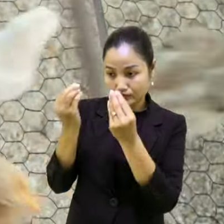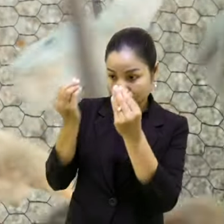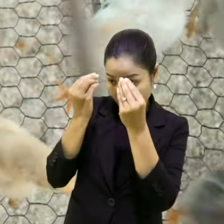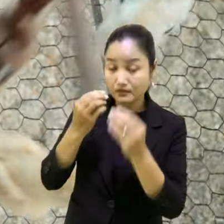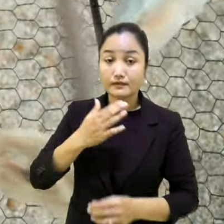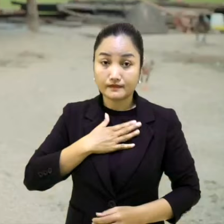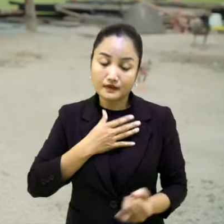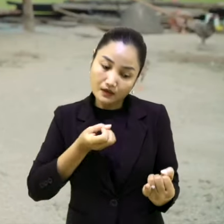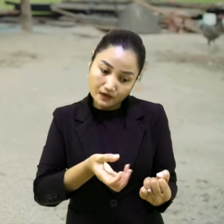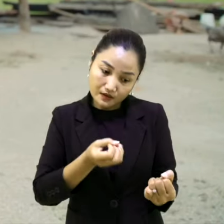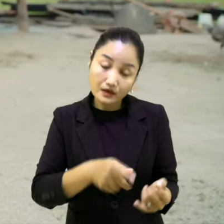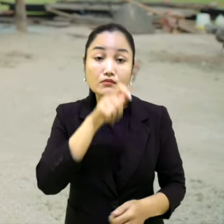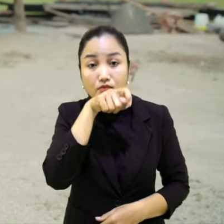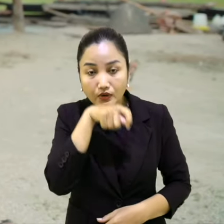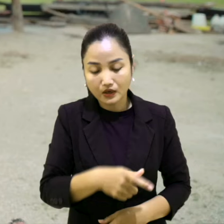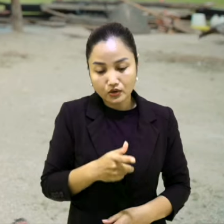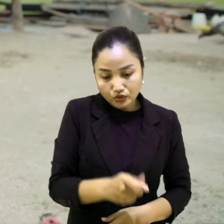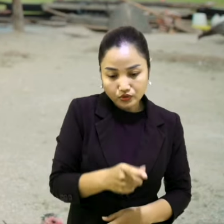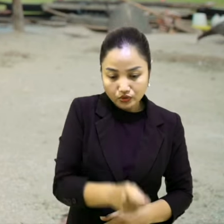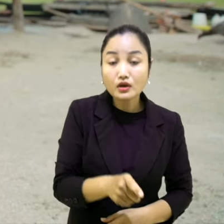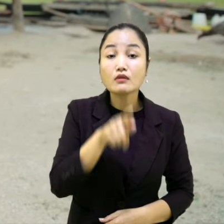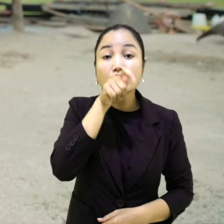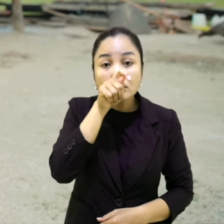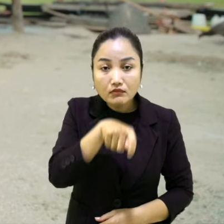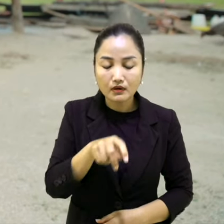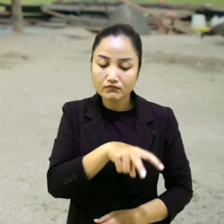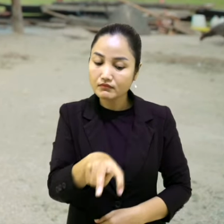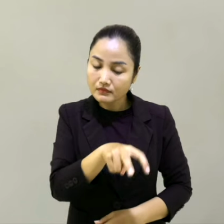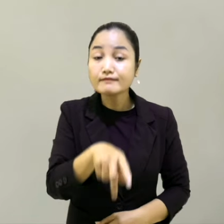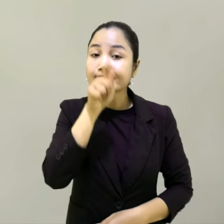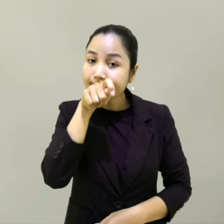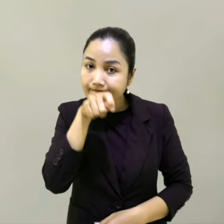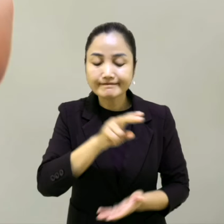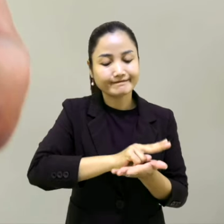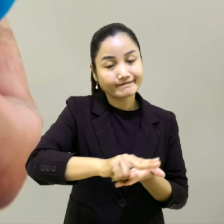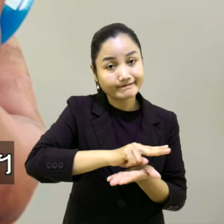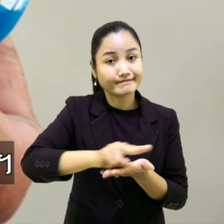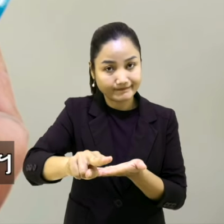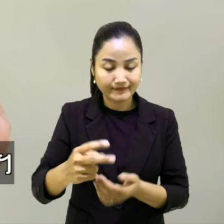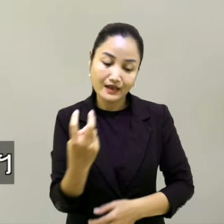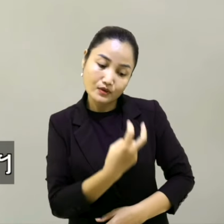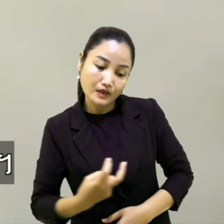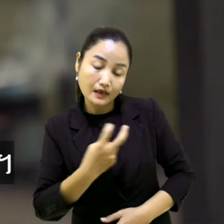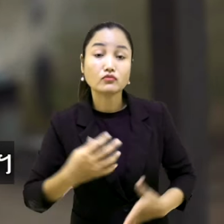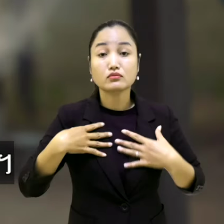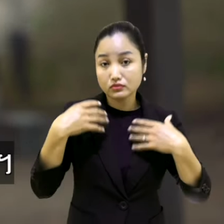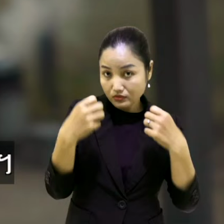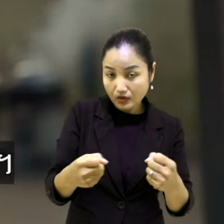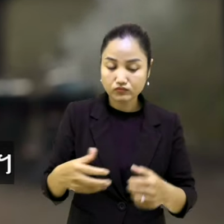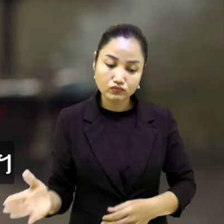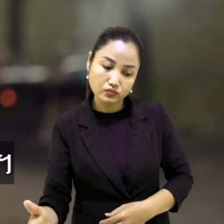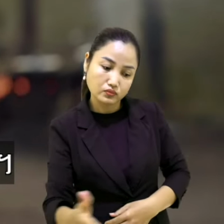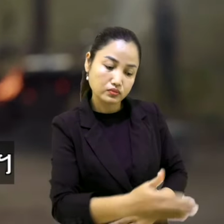Quạt người riêng nhóm ai nhóm chè hình châm mô văn, chè vạ sang mô văn, chè mưa thai mô văn, cả nà mây, hay xa sọc